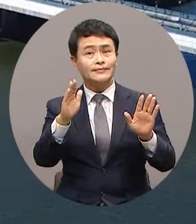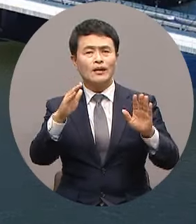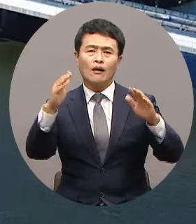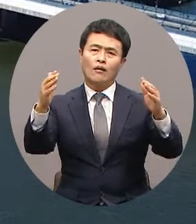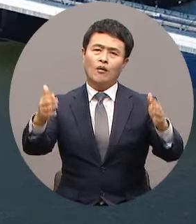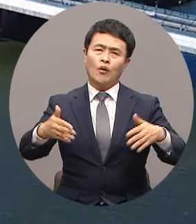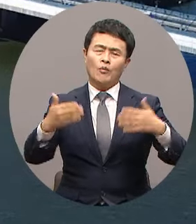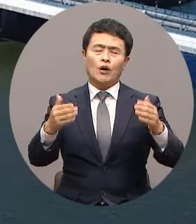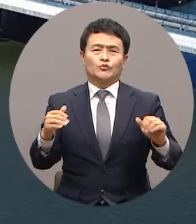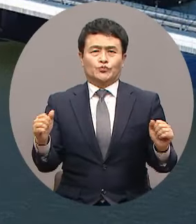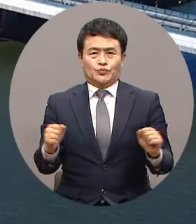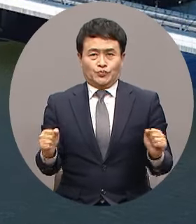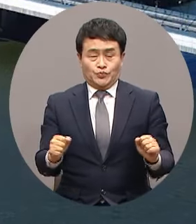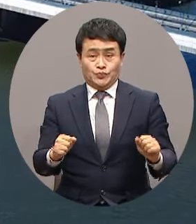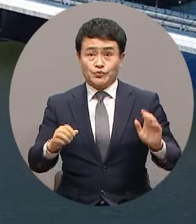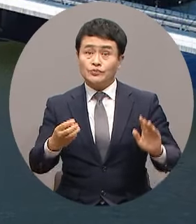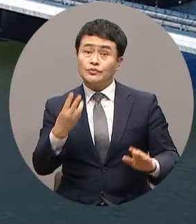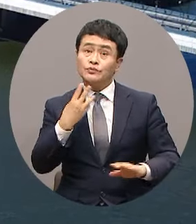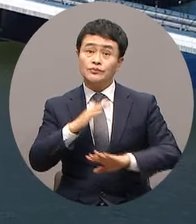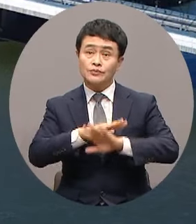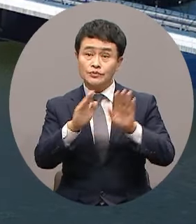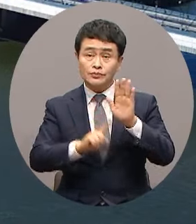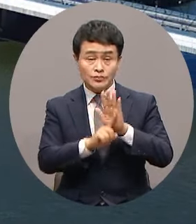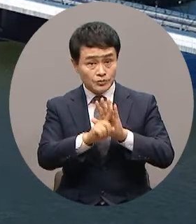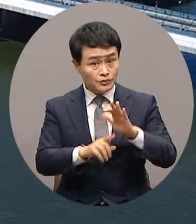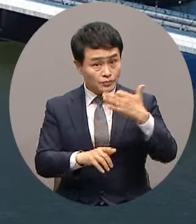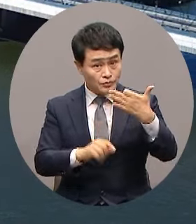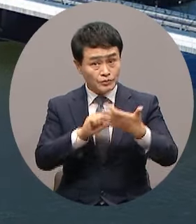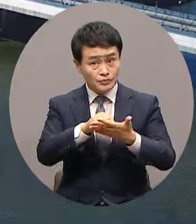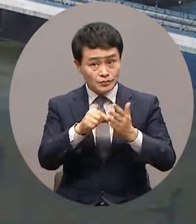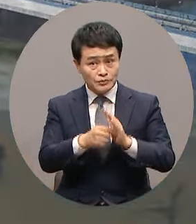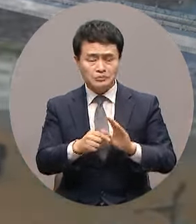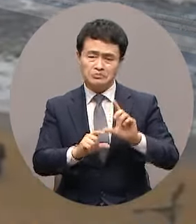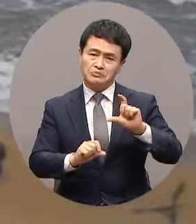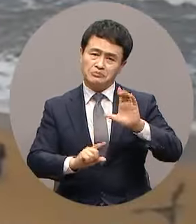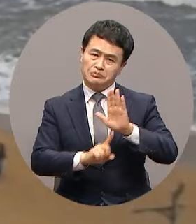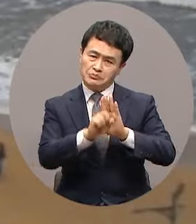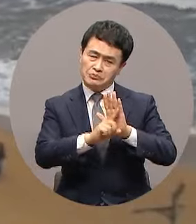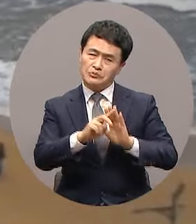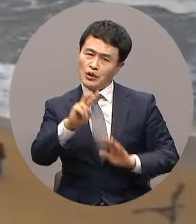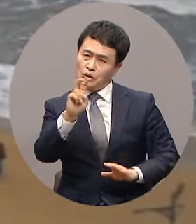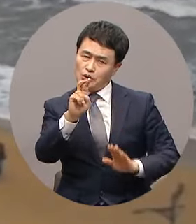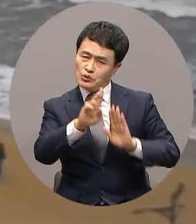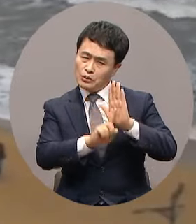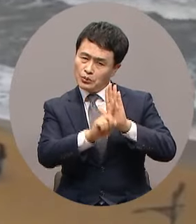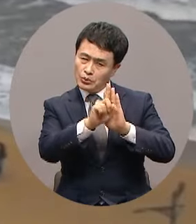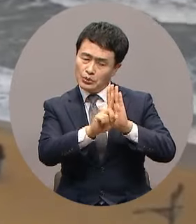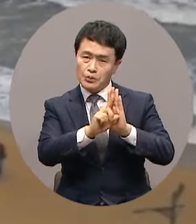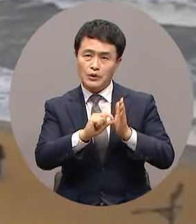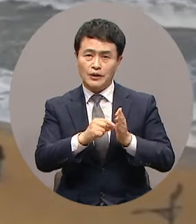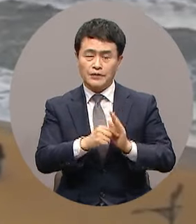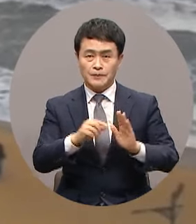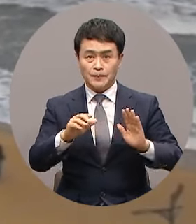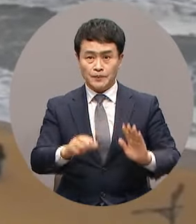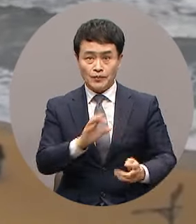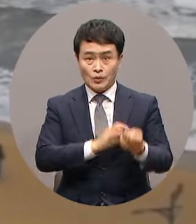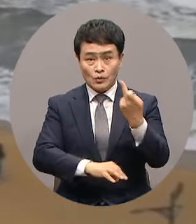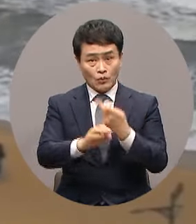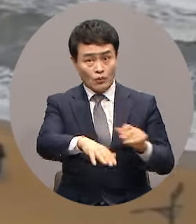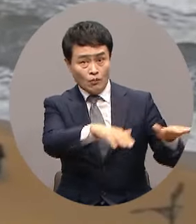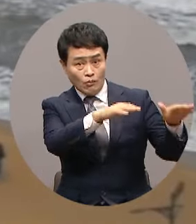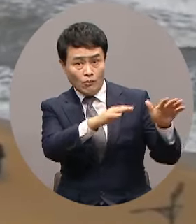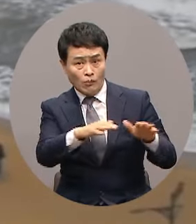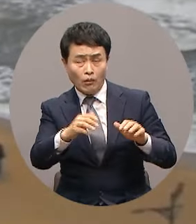바람이 차갑 있습니다 서울 한낮 기온 19도 등 대부분 지역의 기온이 20도를 밑돌겠습니다 한편 동현 지역의